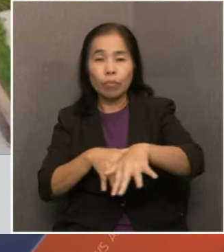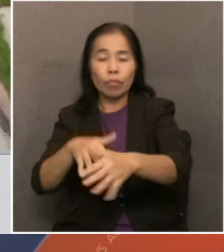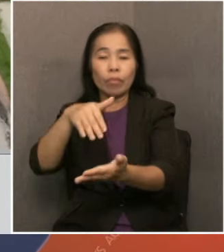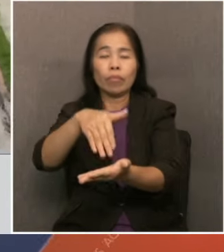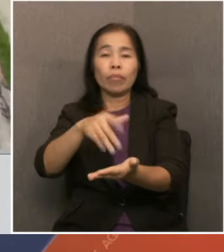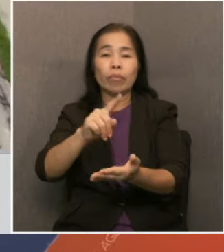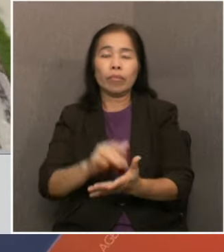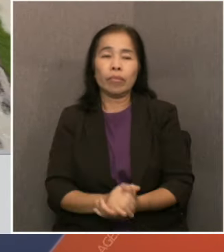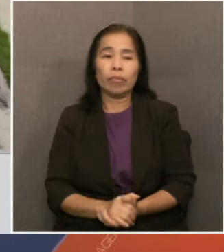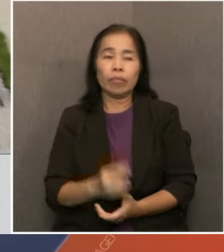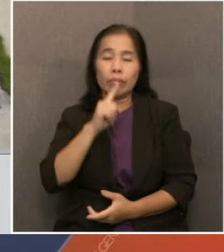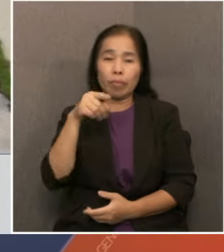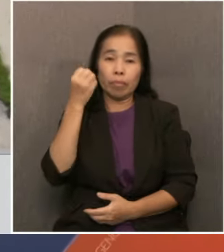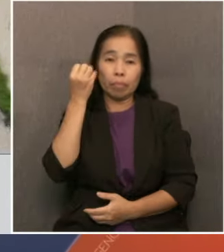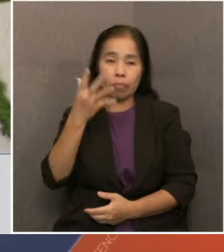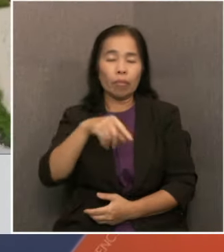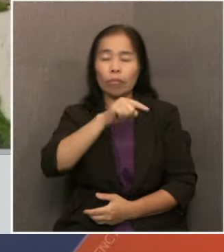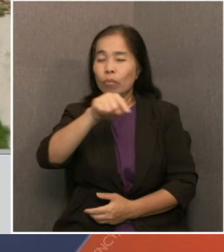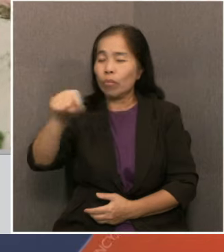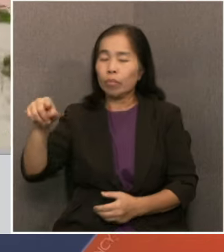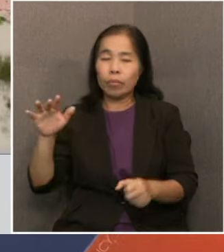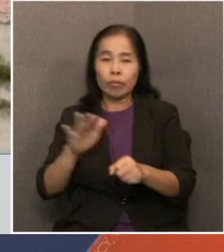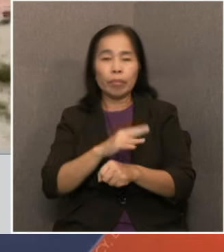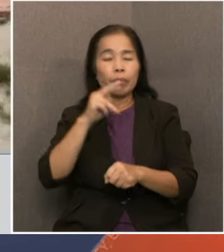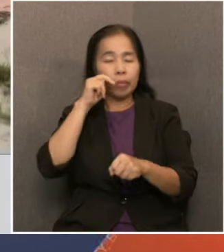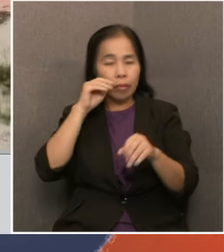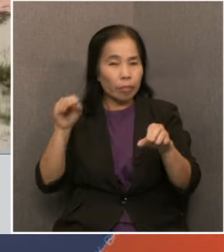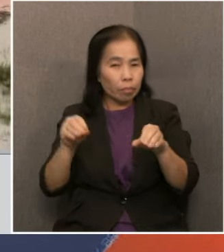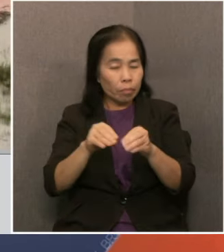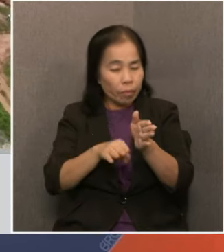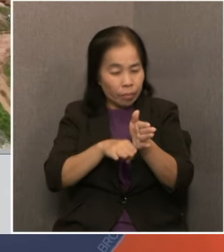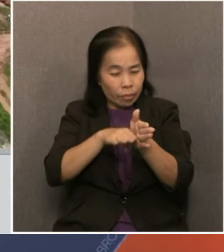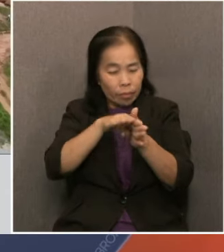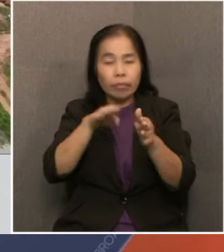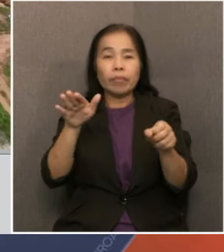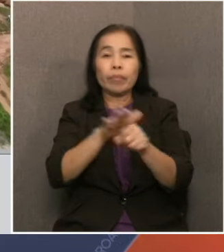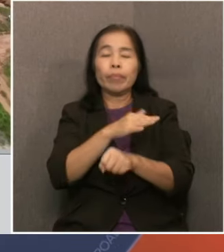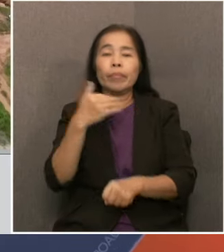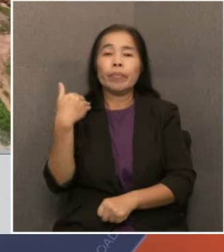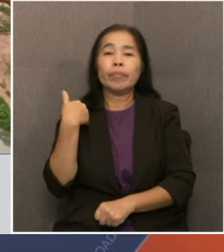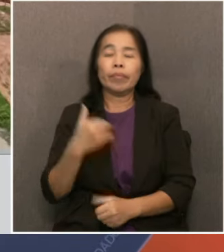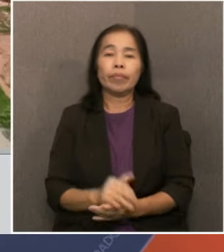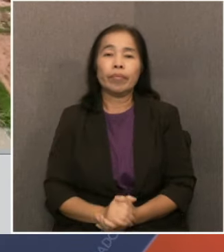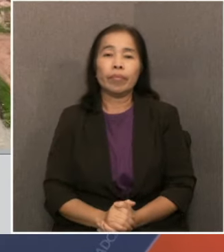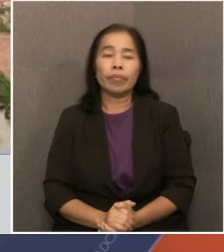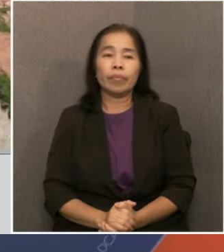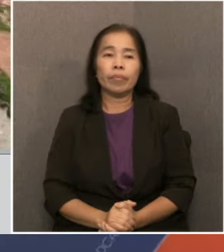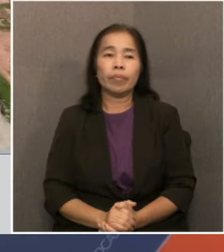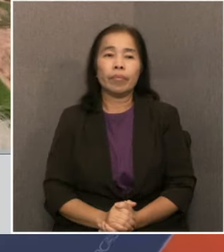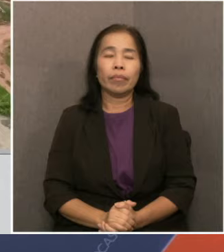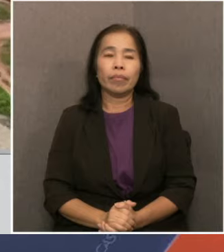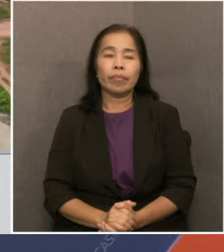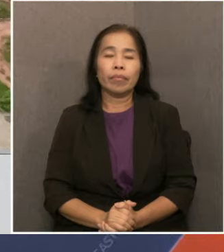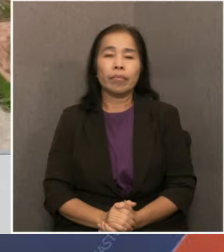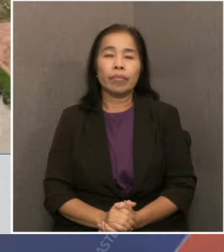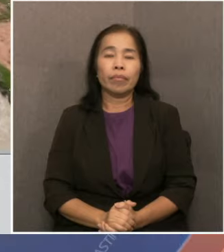่ก็เกิบเต็แล้มกันประยะนี้ภาฤษาเพระวฝนตกหนักจากประย แต่นี้โอกาสอย่